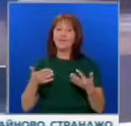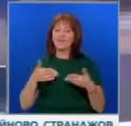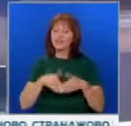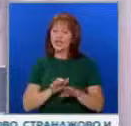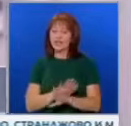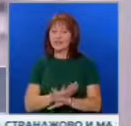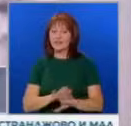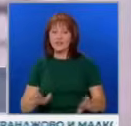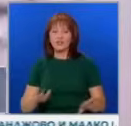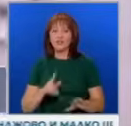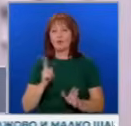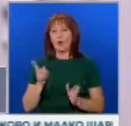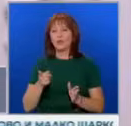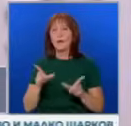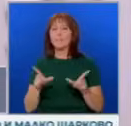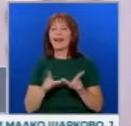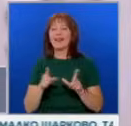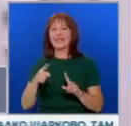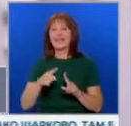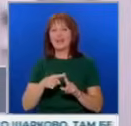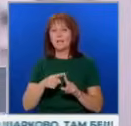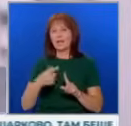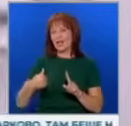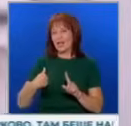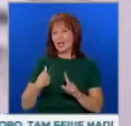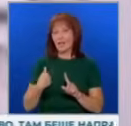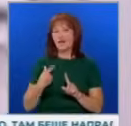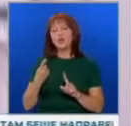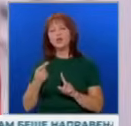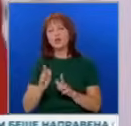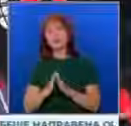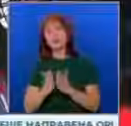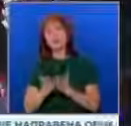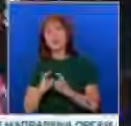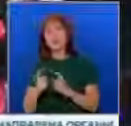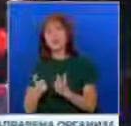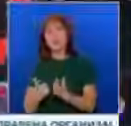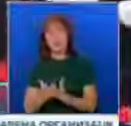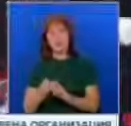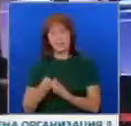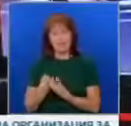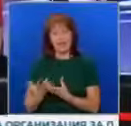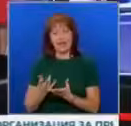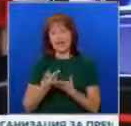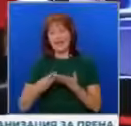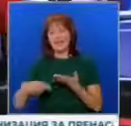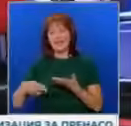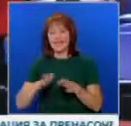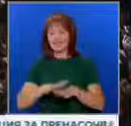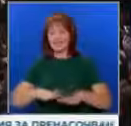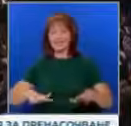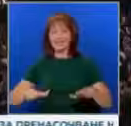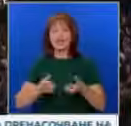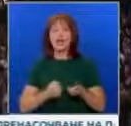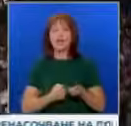с една от редките появи на Мелания Тръмп, която заедно с останалите членове на семейството на милиардера излезе на сцената, за да